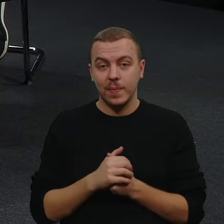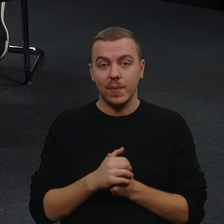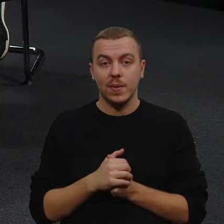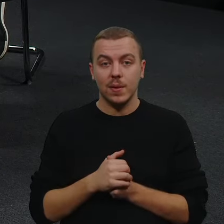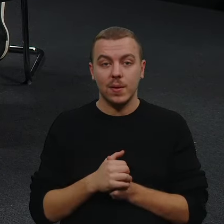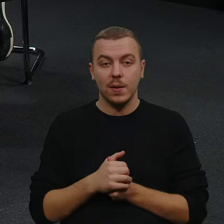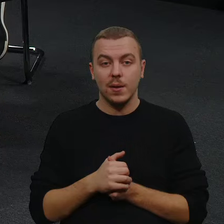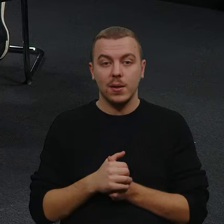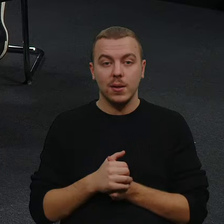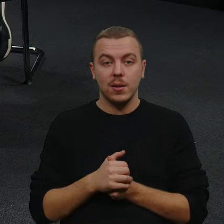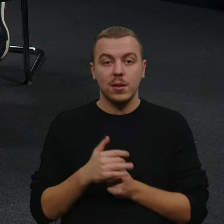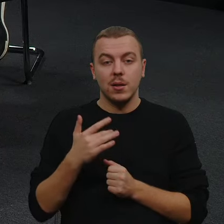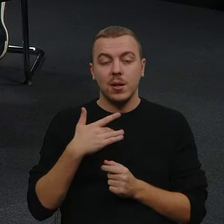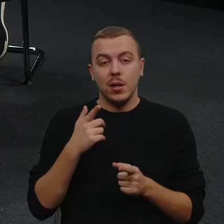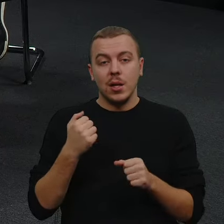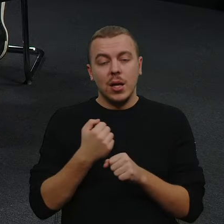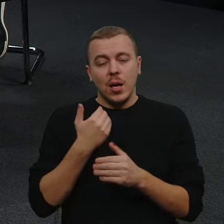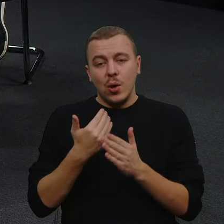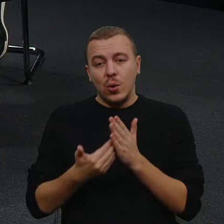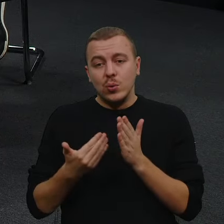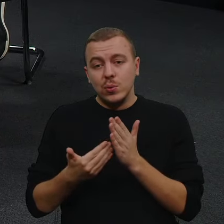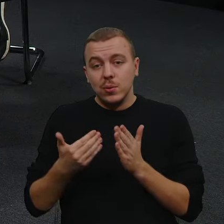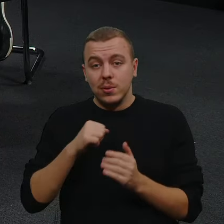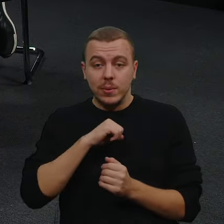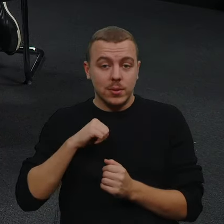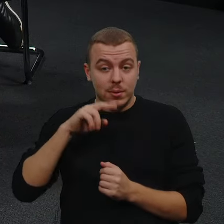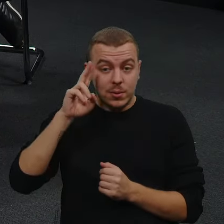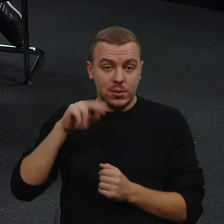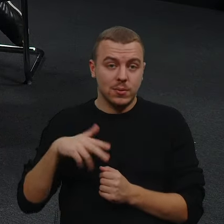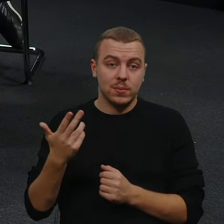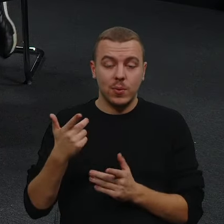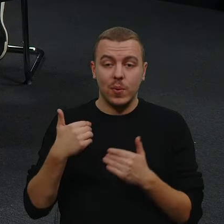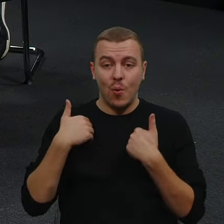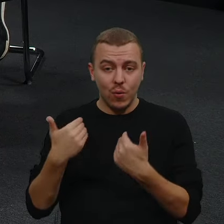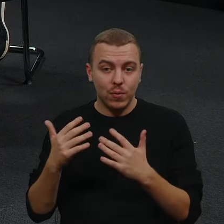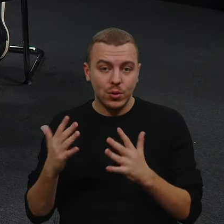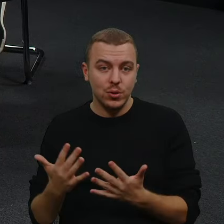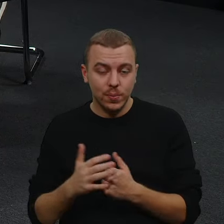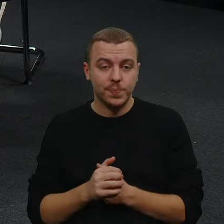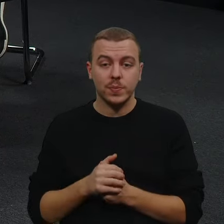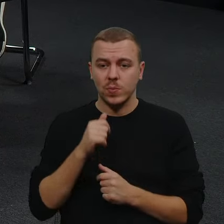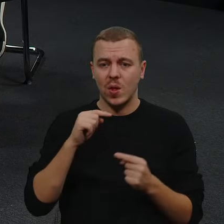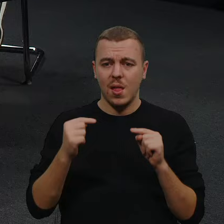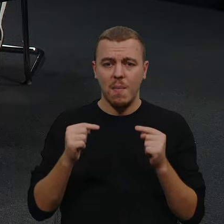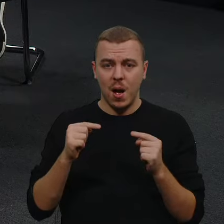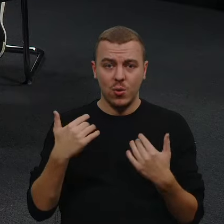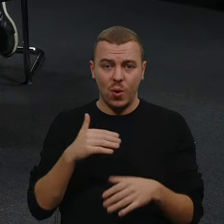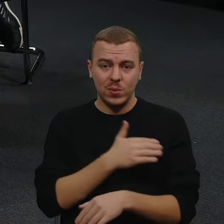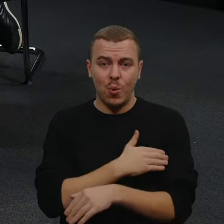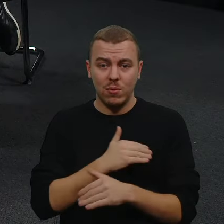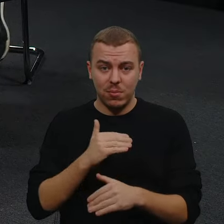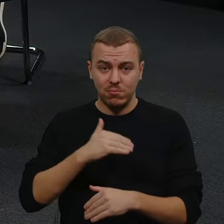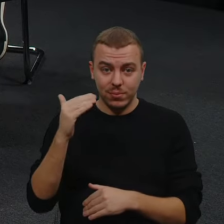gal su kažko tai stipriai pasikonsultuos arba tiesiog patars, nes jeigu debatuose kyla spaudimas,